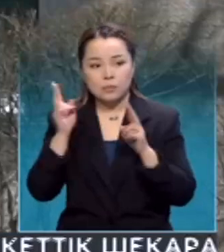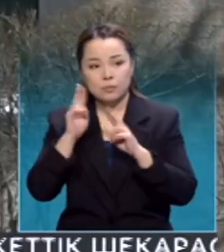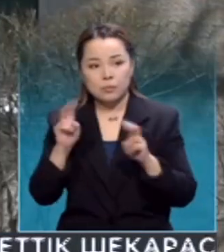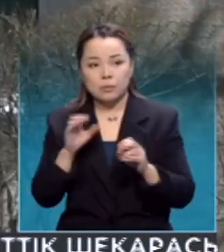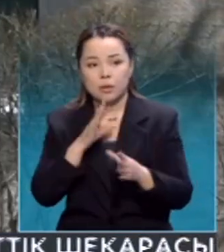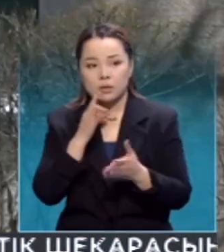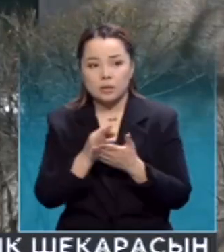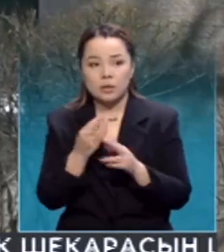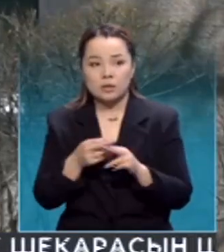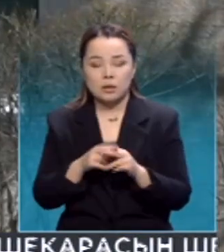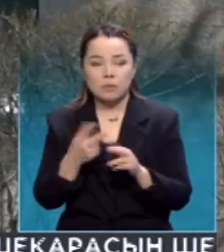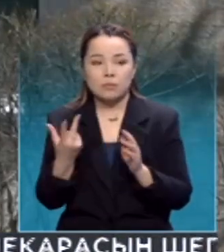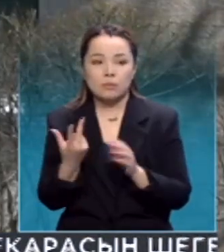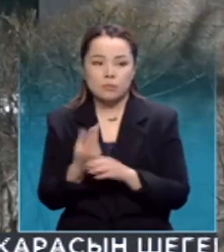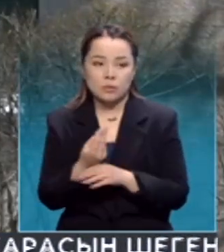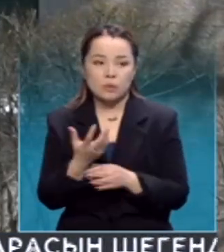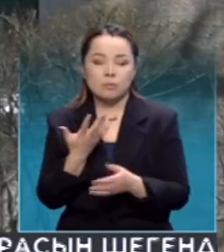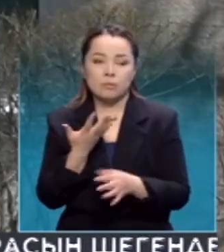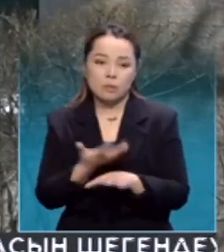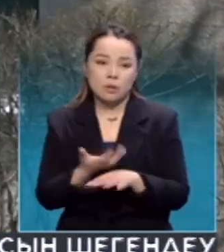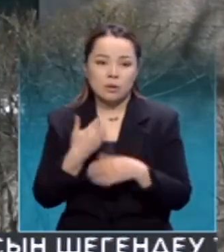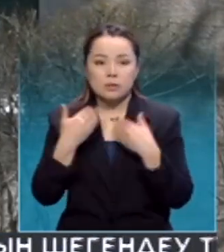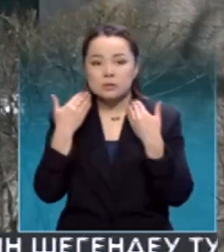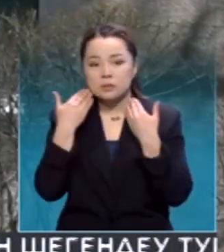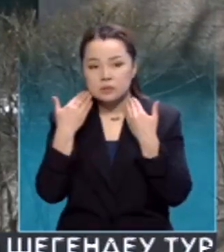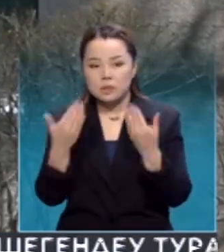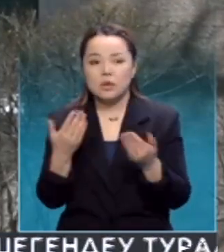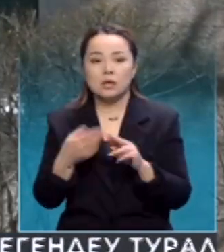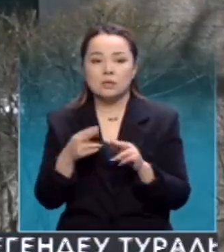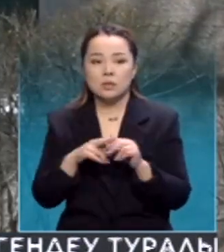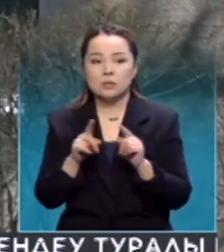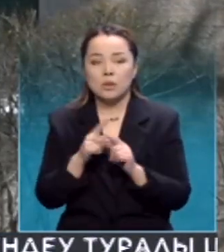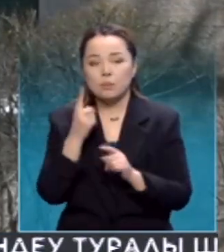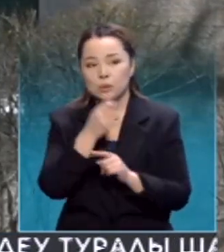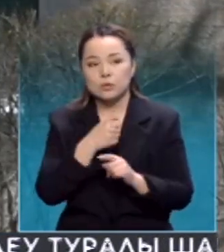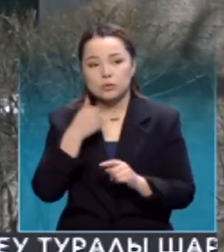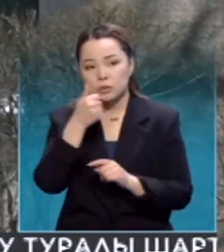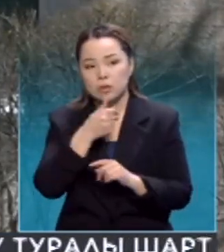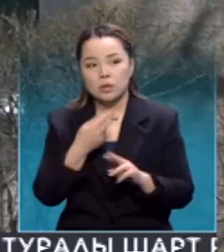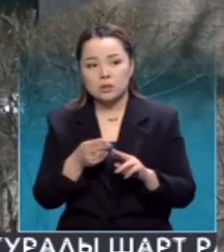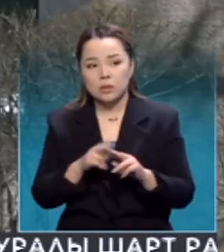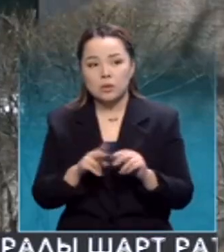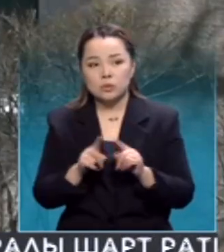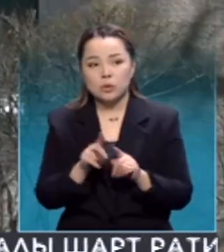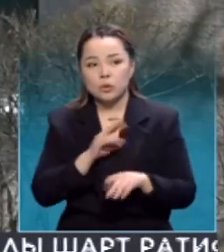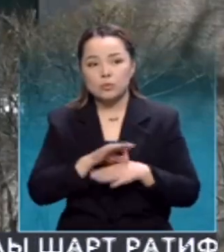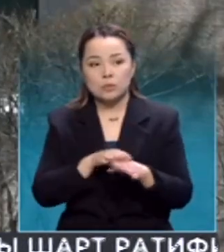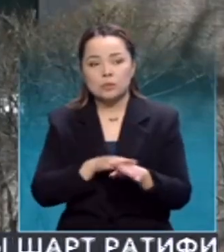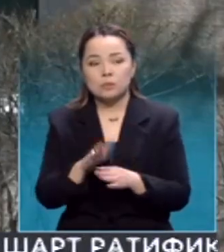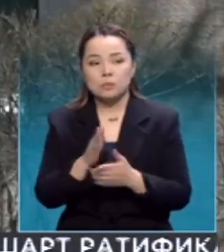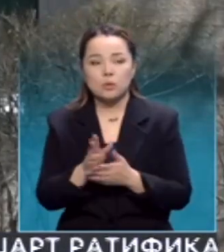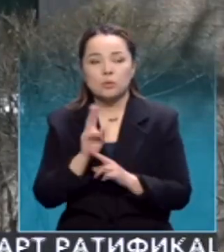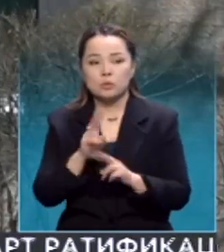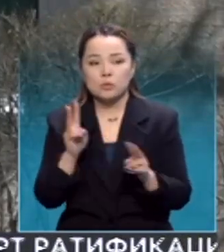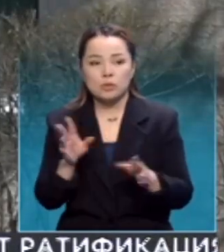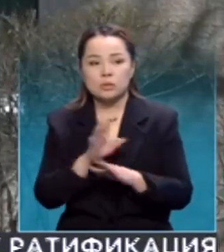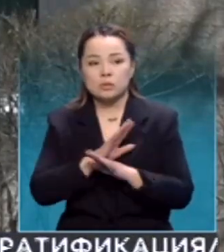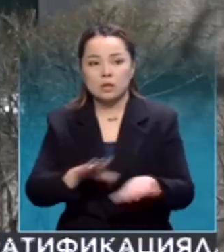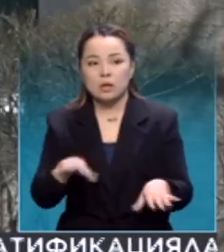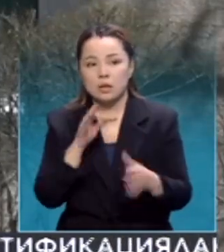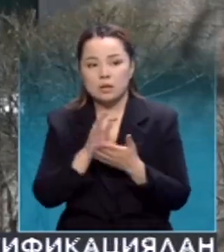может, препарат был бракованный, білмеймін, ондай мен бір жылдан бері ол препаратпен жұмыс істеп жатырмын, ешкімде бұндай